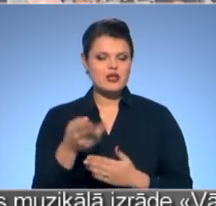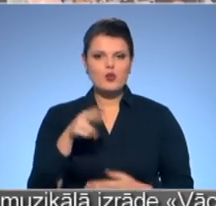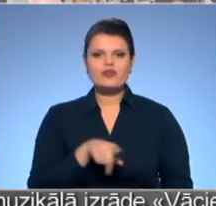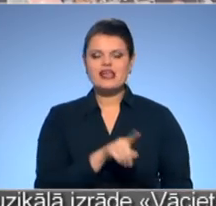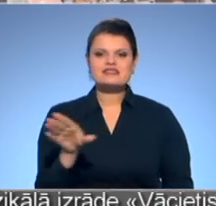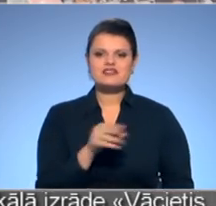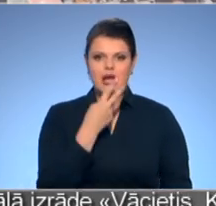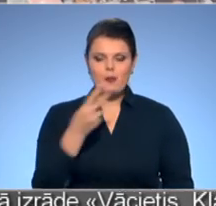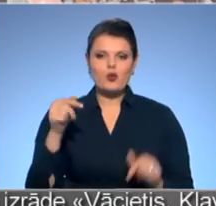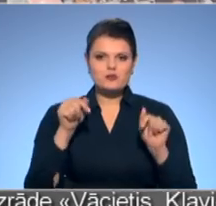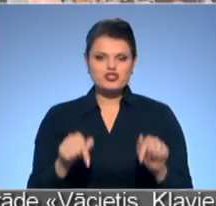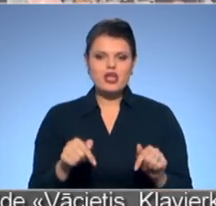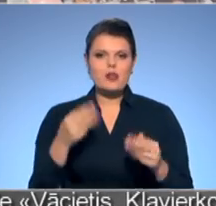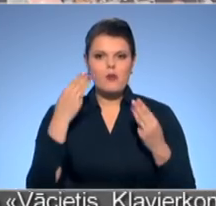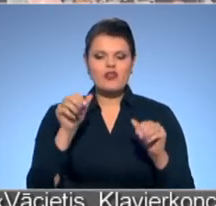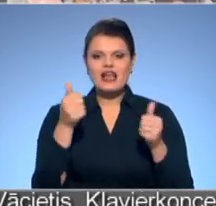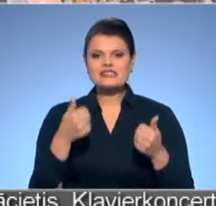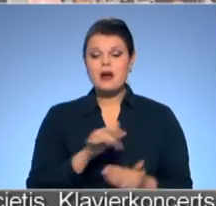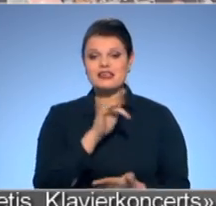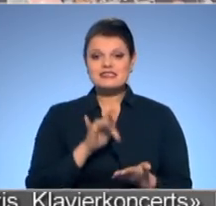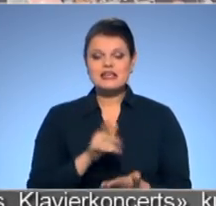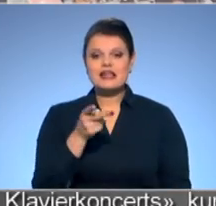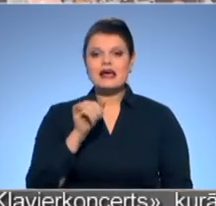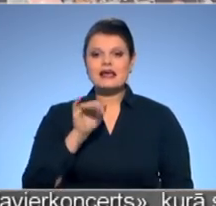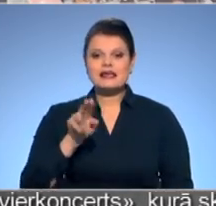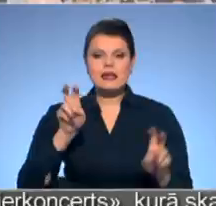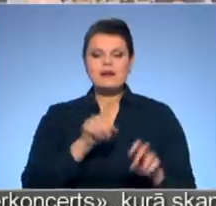viss ir aplūkojams šeit, laikmatīgās mākslas centrā Kim,